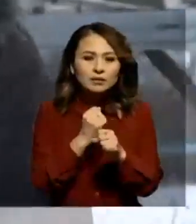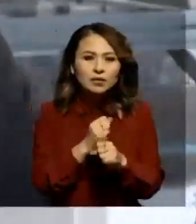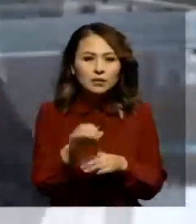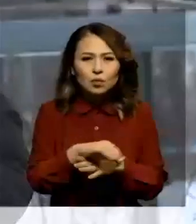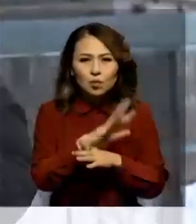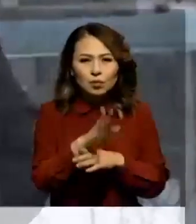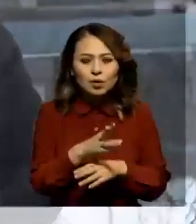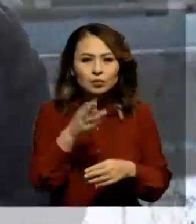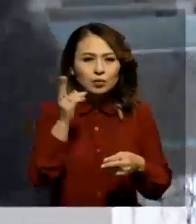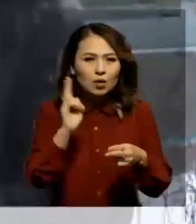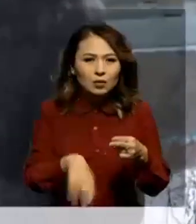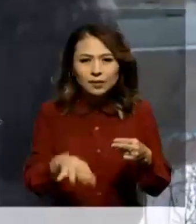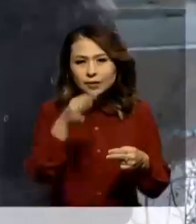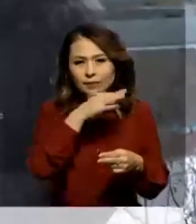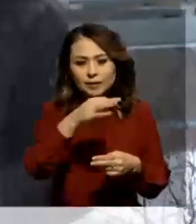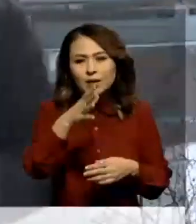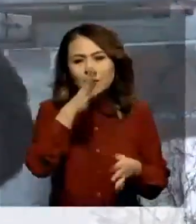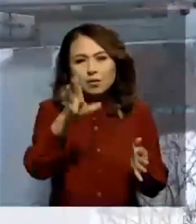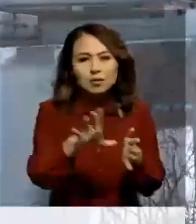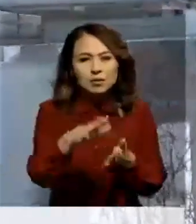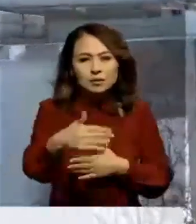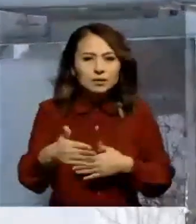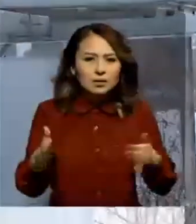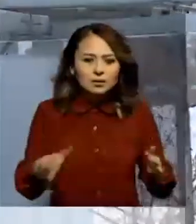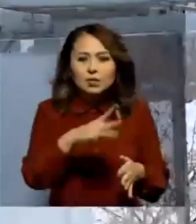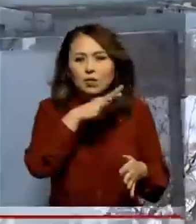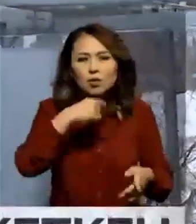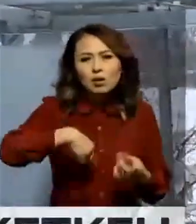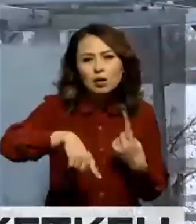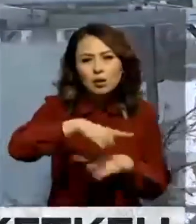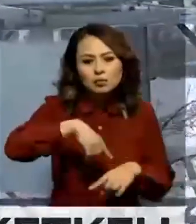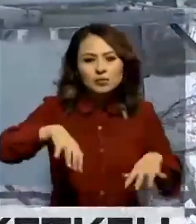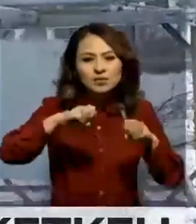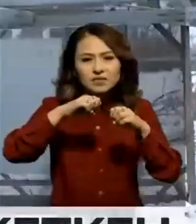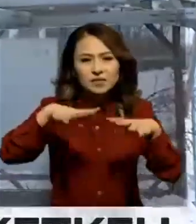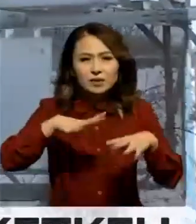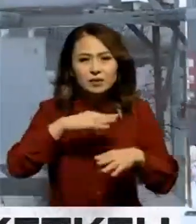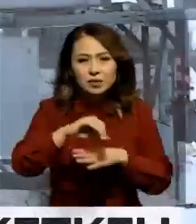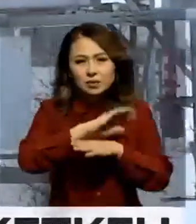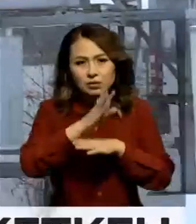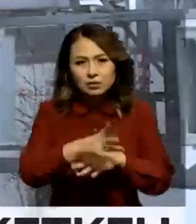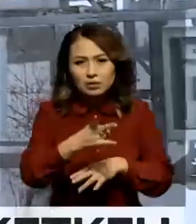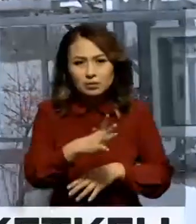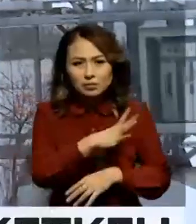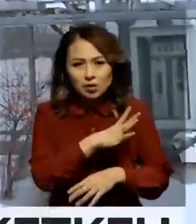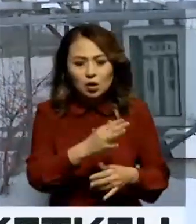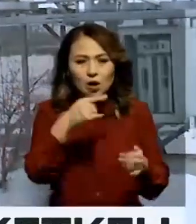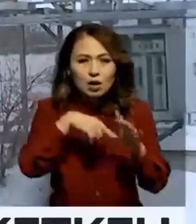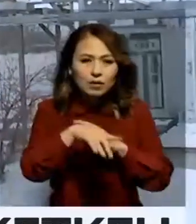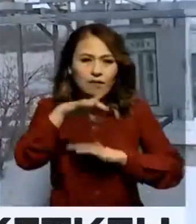жоба аяқсыз қалды. Яғни мына электростанция ондаған кәсіпкерлік нысанын жарықпен қамтамасыз етуі тиіс болған. Ал іс